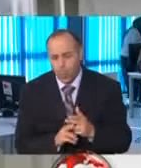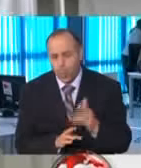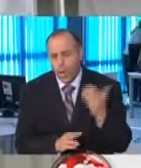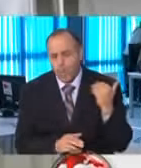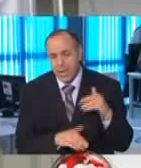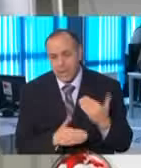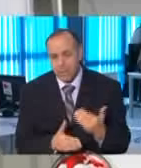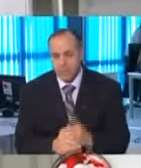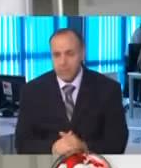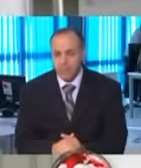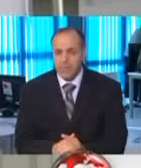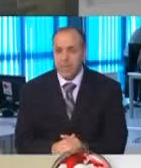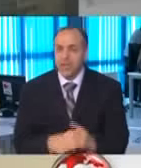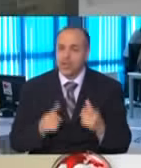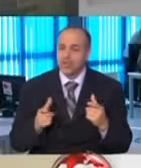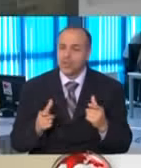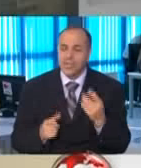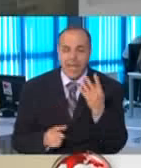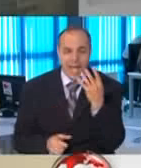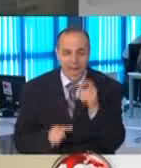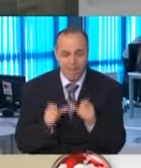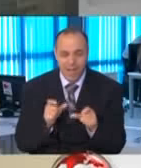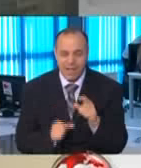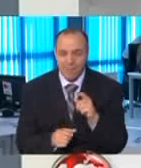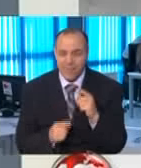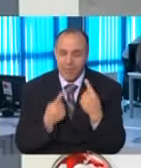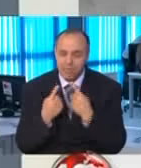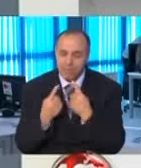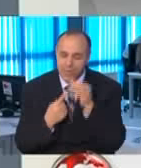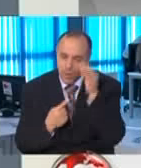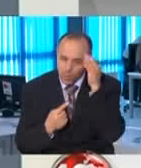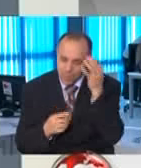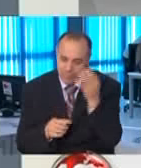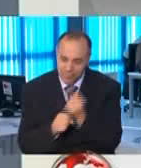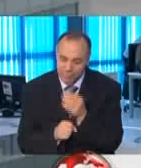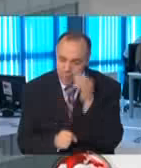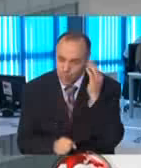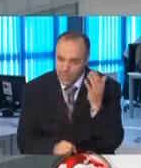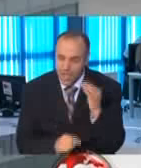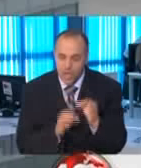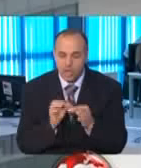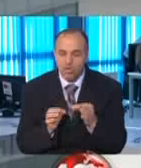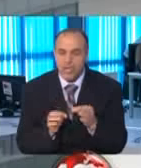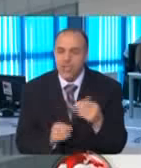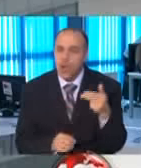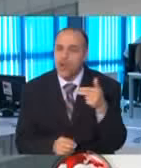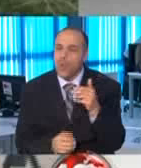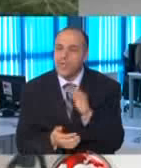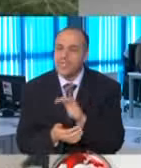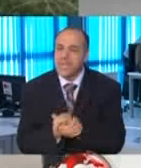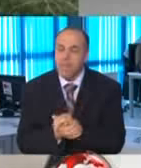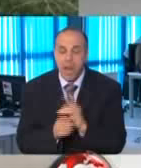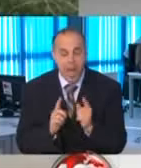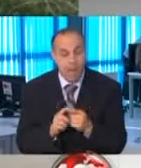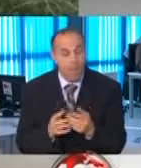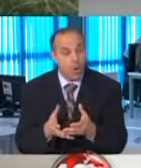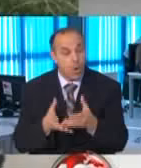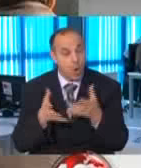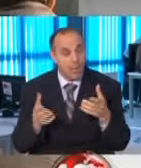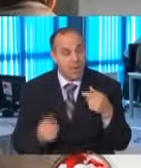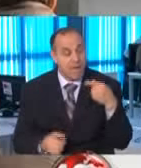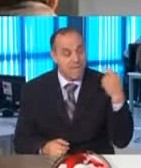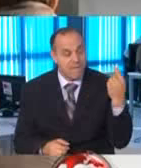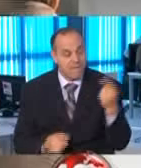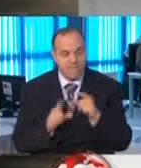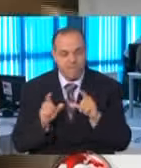بعيد. وحظي فوز الرباعي الراعي للحوار الوطني في تونس بجائزة نوبل للسلام باهتمام كبير في